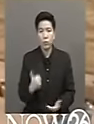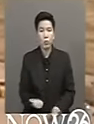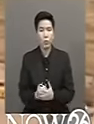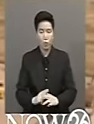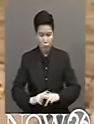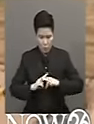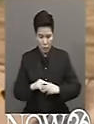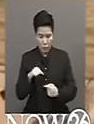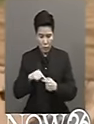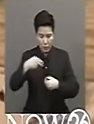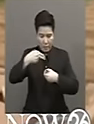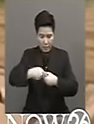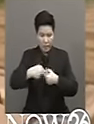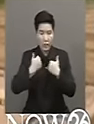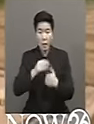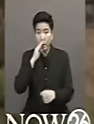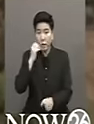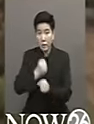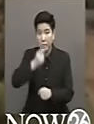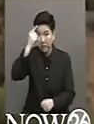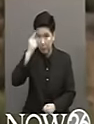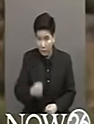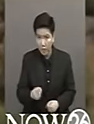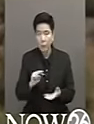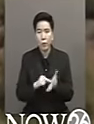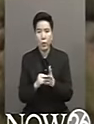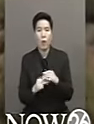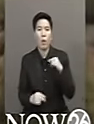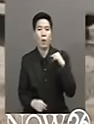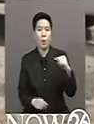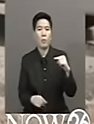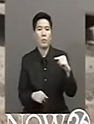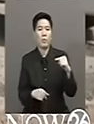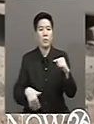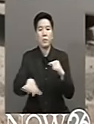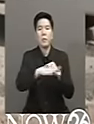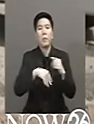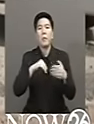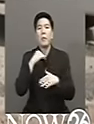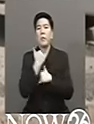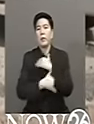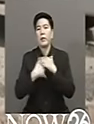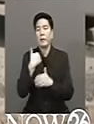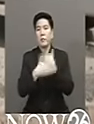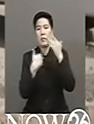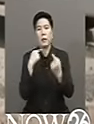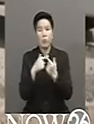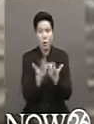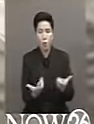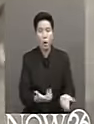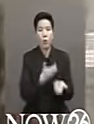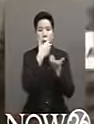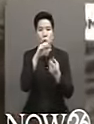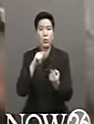ตนเองในด้านพลังงานซึ่งหากเป็นเช่นนั้นจริงย่อมส่งผลลบต่อประเทศกำลังพัฒนาที่พึ่งพิงการส่งออก